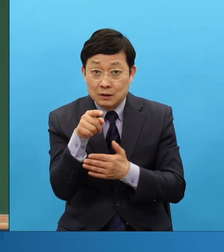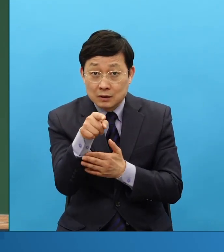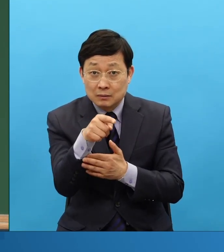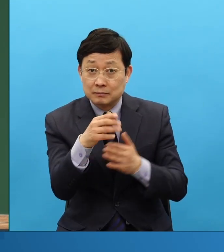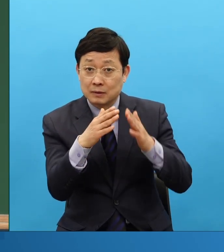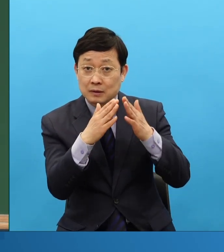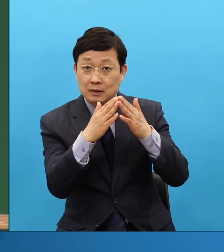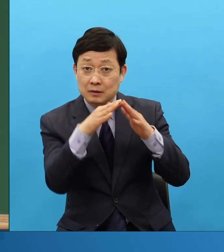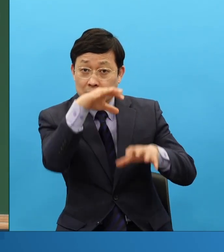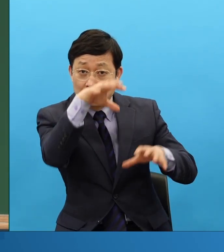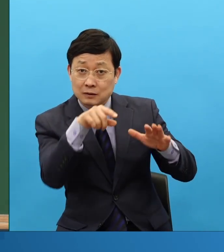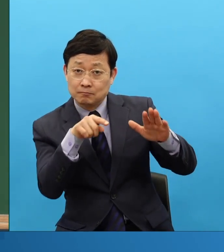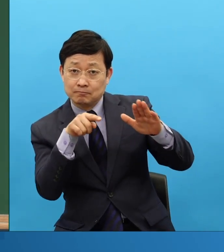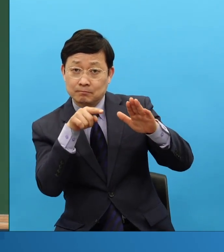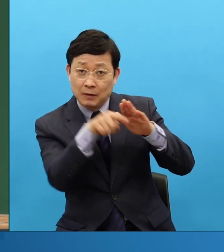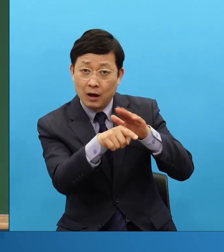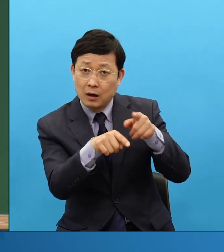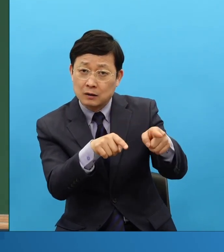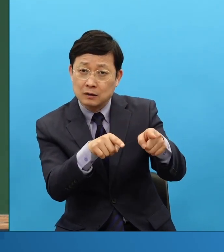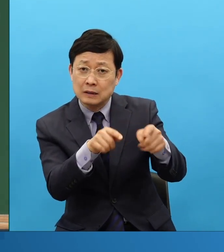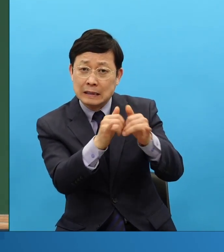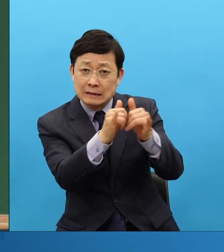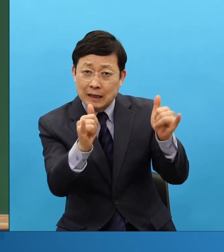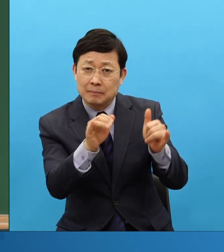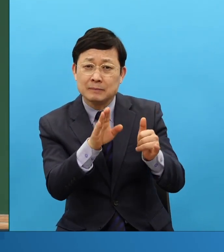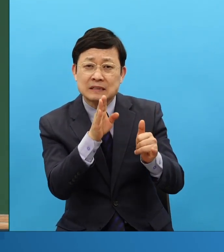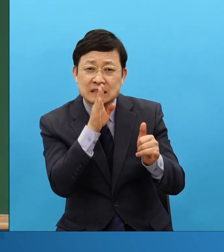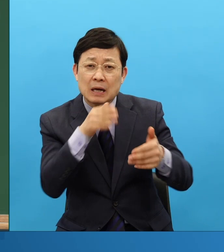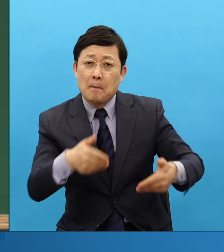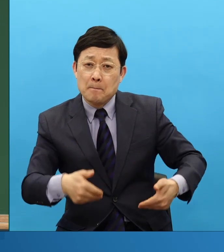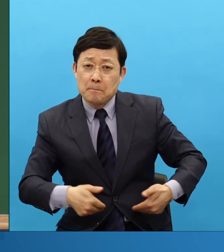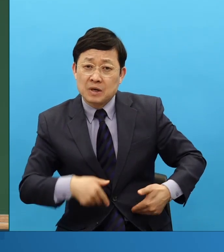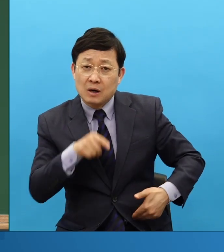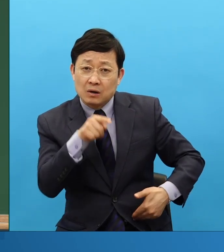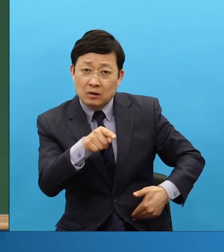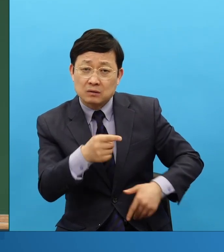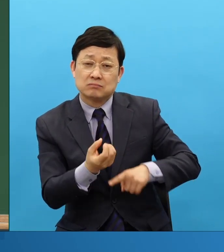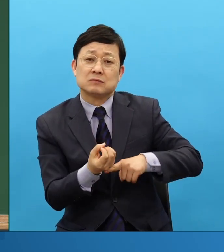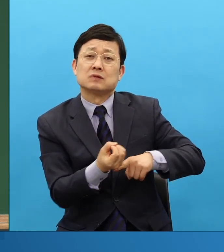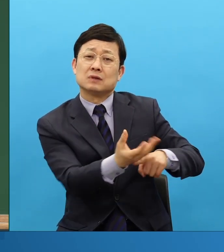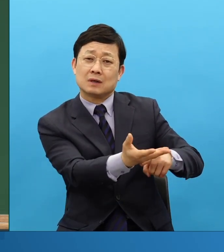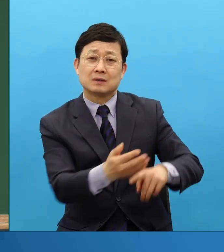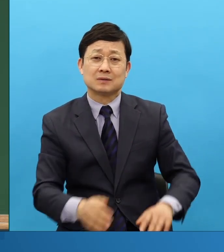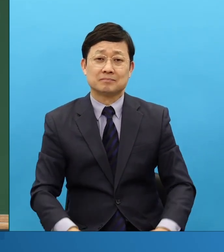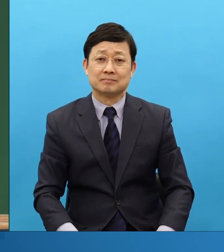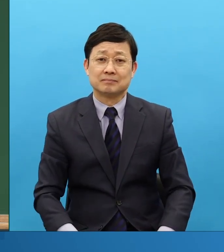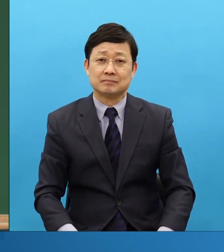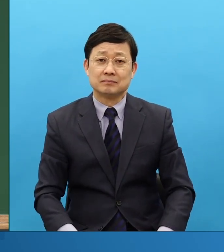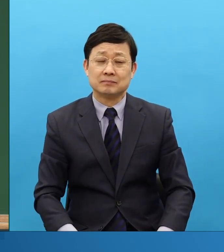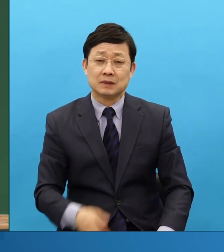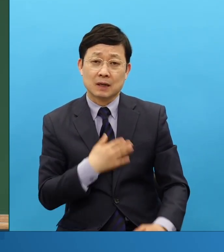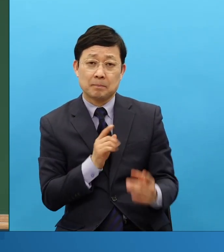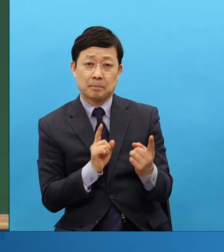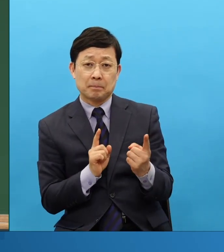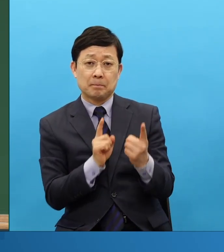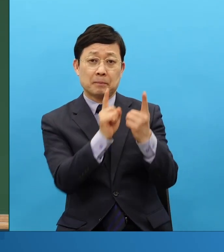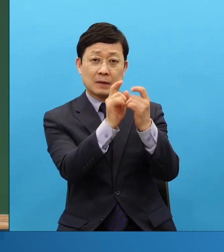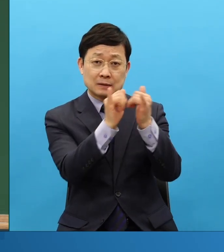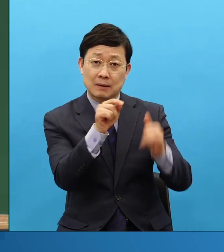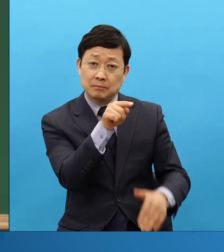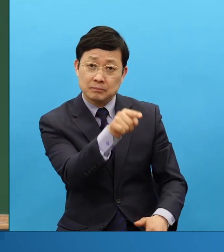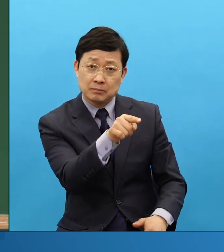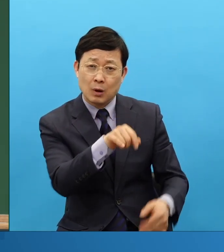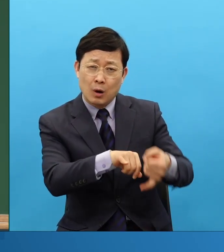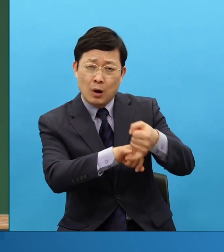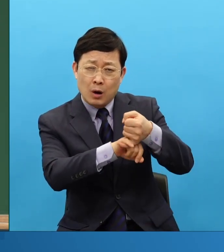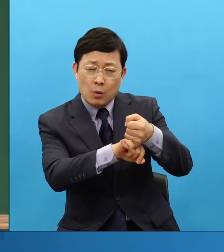to those people that you meet in the field as church officers. 예, 눈에 안 보이게 여러분을 만나는 사람에게는 꼭 필요한